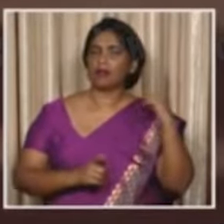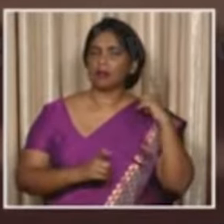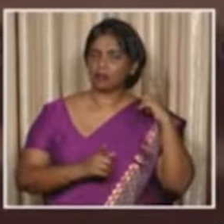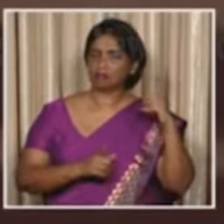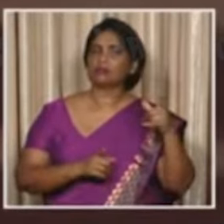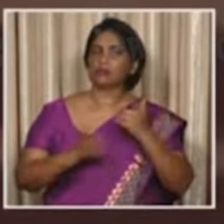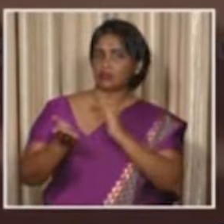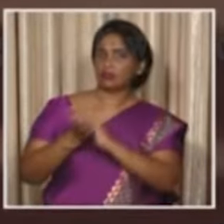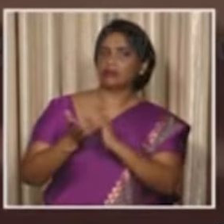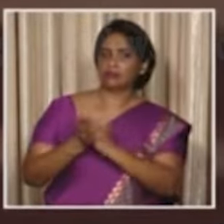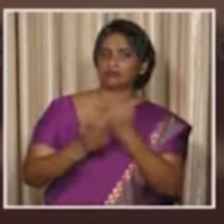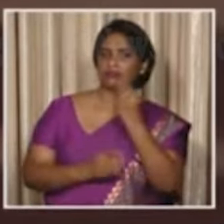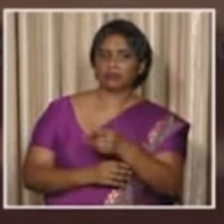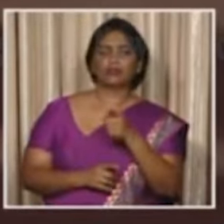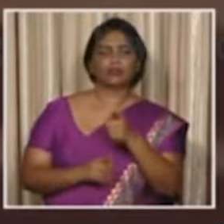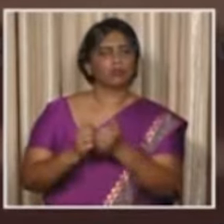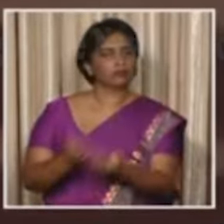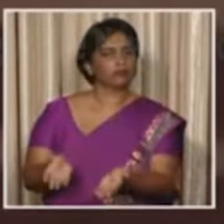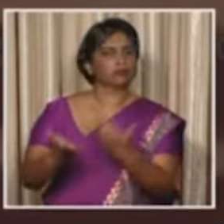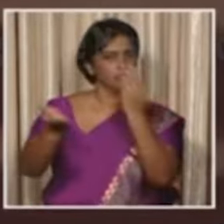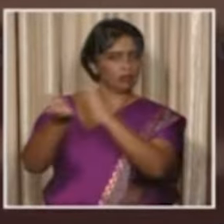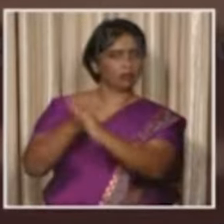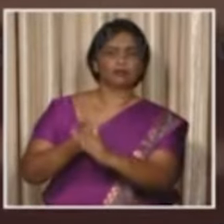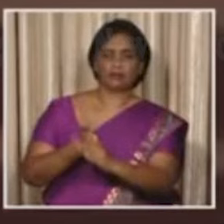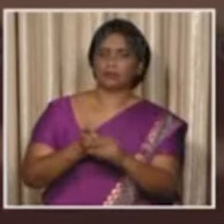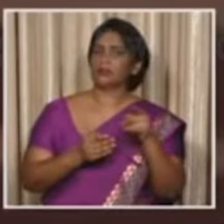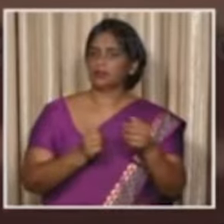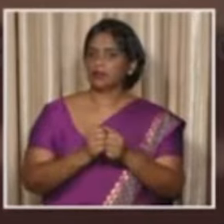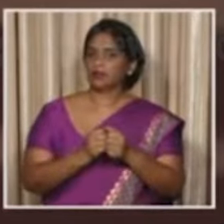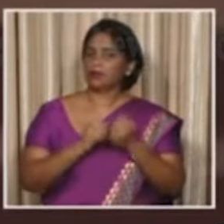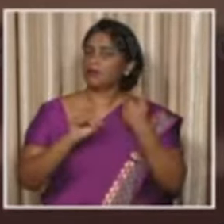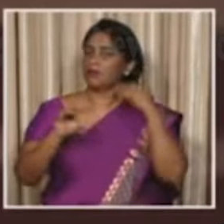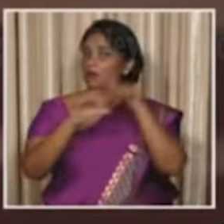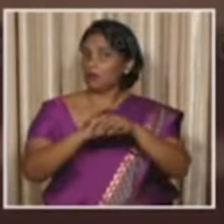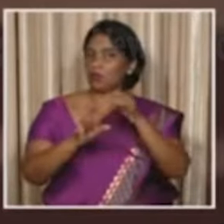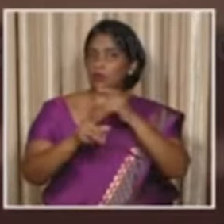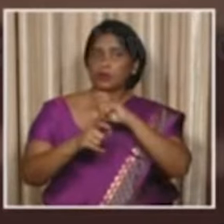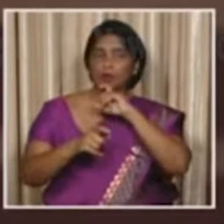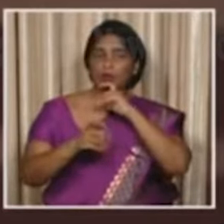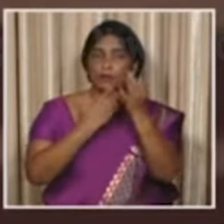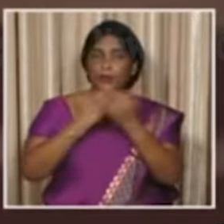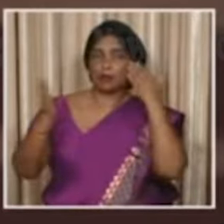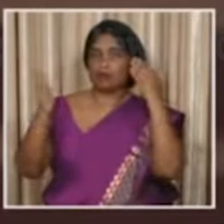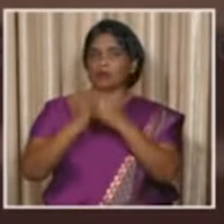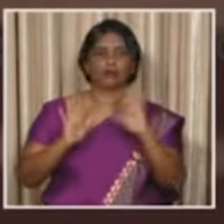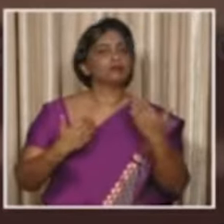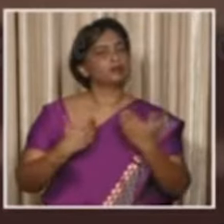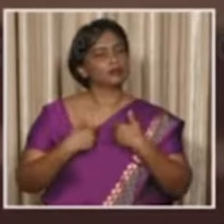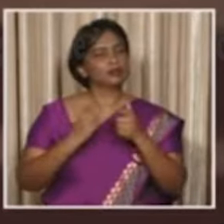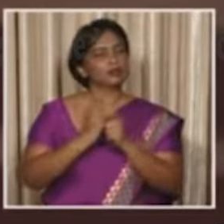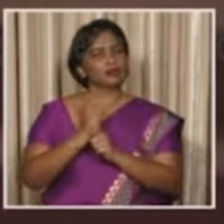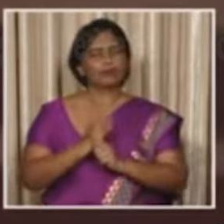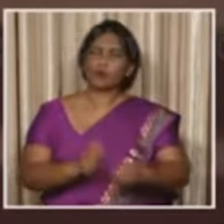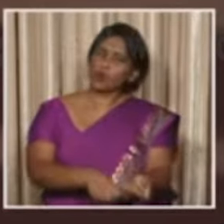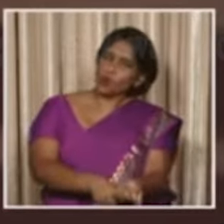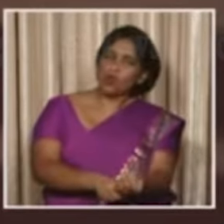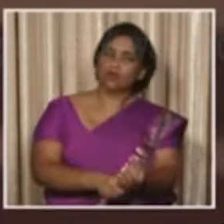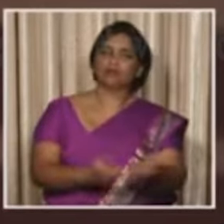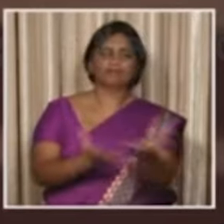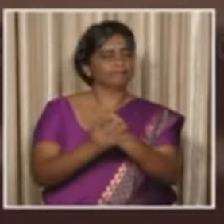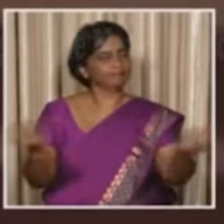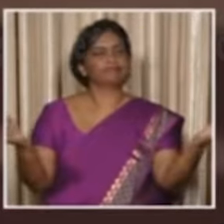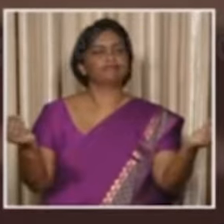අයට උදව් කරන්න ඕනේ. ඔබතුමාලා උදව් කරන්න මෙවල පෙනී හිටින්න එපා කුඩුකාරයෝ වෙනුවෙන්. මම නම් කියන්නේ පාතාලේ ගහලා හරි දාලා ඉවර